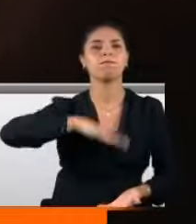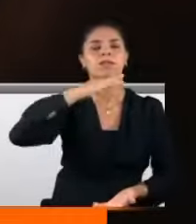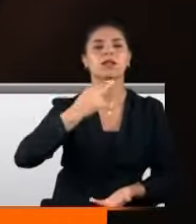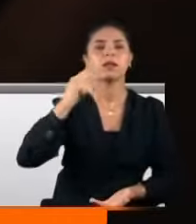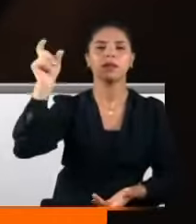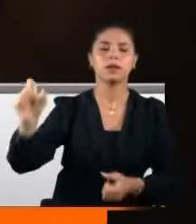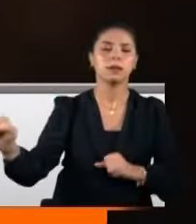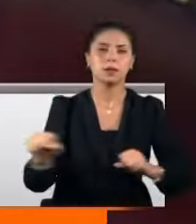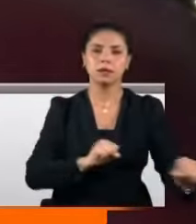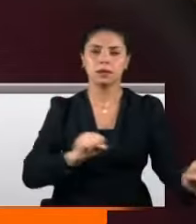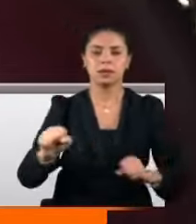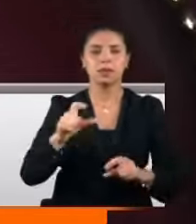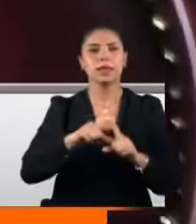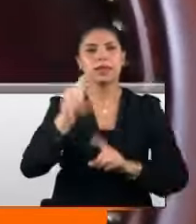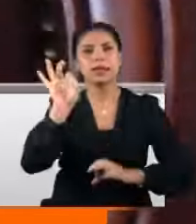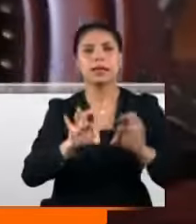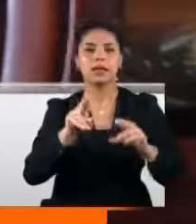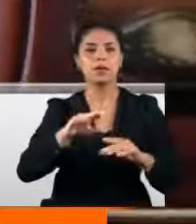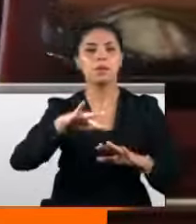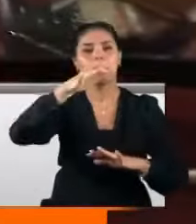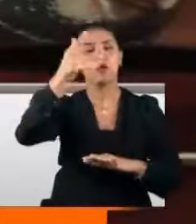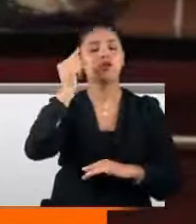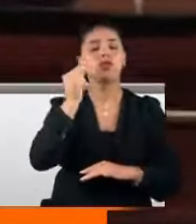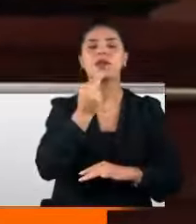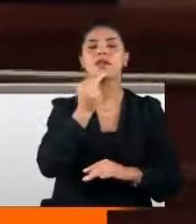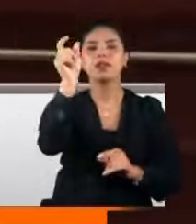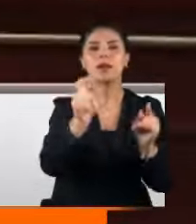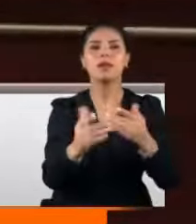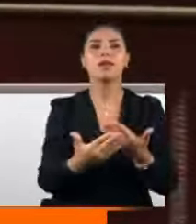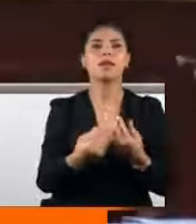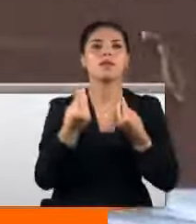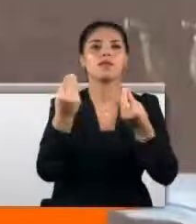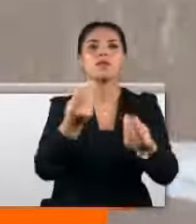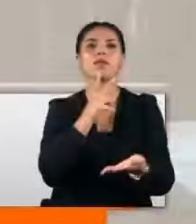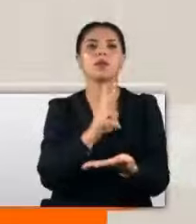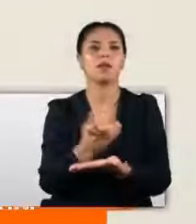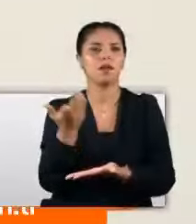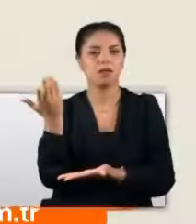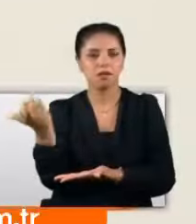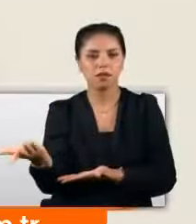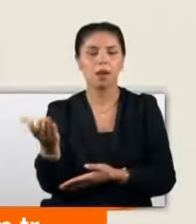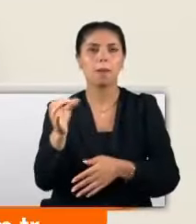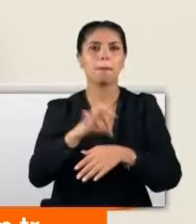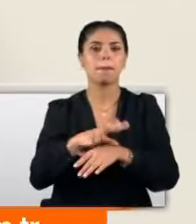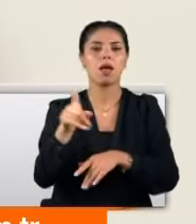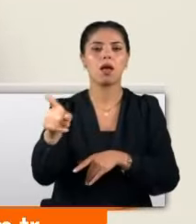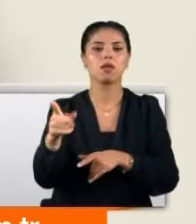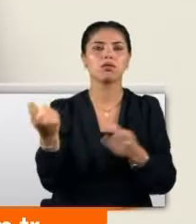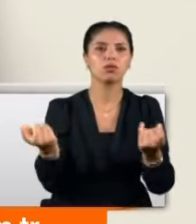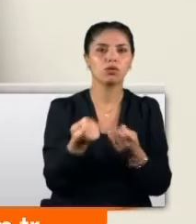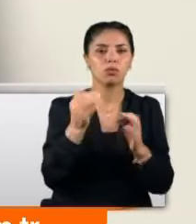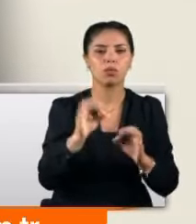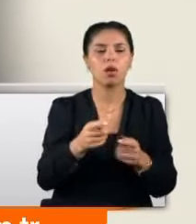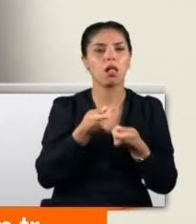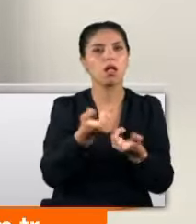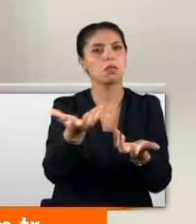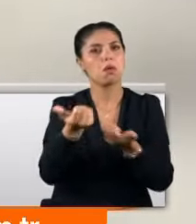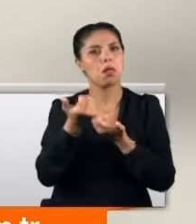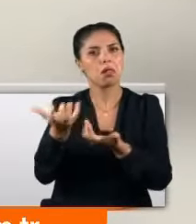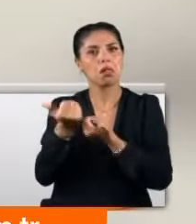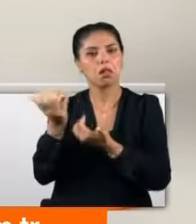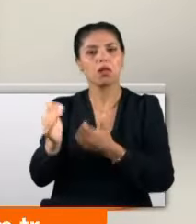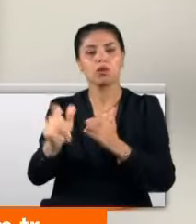kadın. Dedektif olup kendi gibi mağdur kadınlara elini uzatmaya karar verdi. Hemen kolları sıvadı, bir dizi eğitim aldı